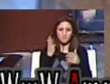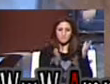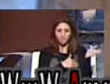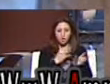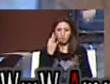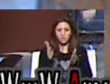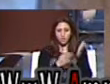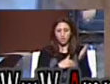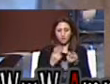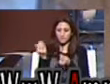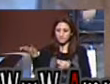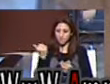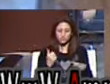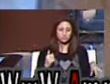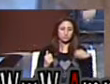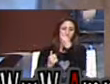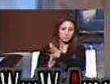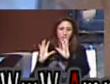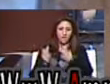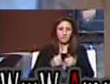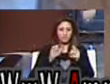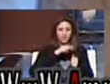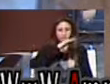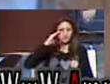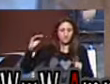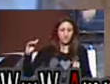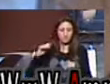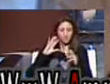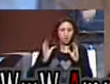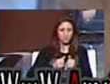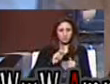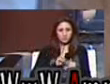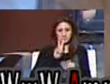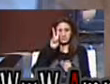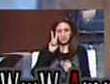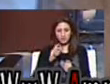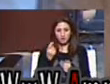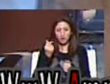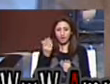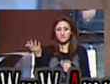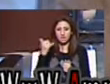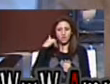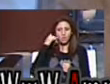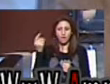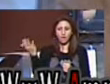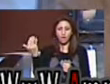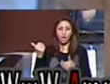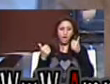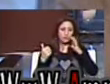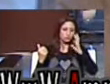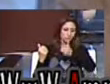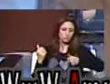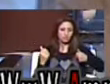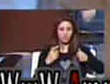7 حالات عادت دون دفع فدية وتمام محاولات اختطاف فاشلة، و7 حالات تخضع للابتزاز والتهديد مقابل دفع إتاوة